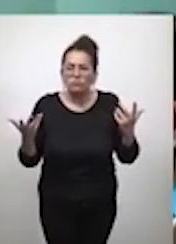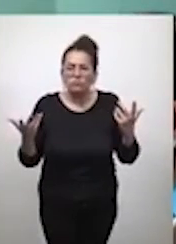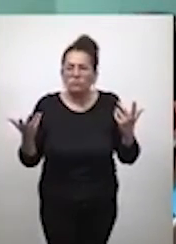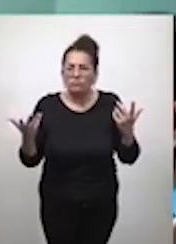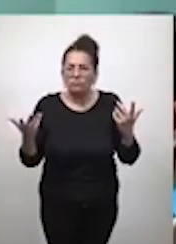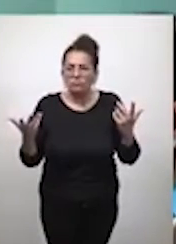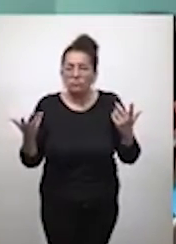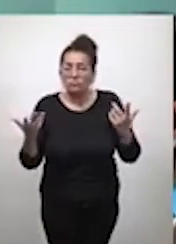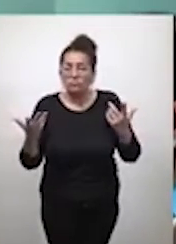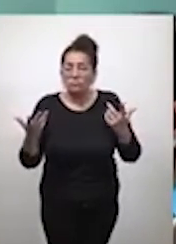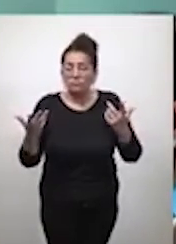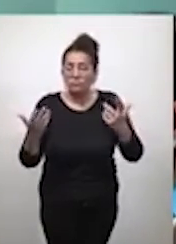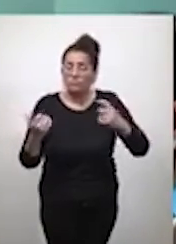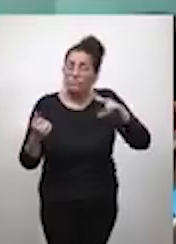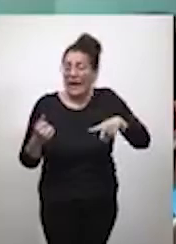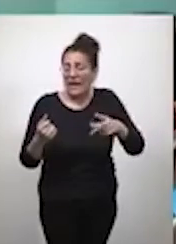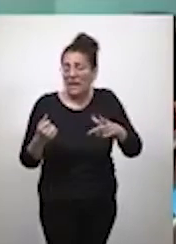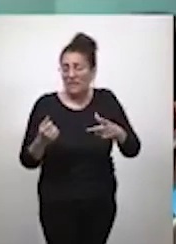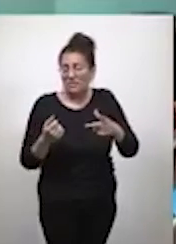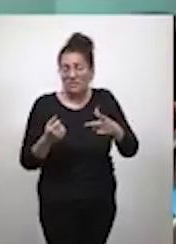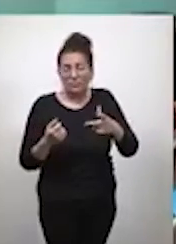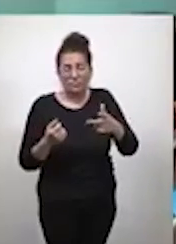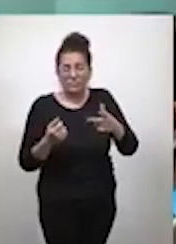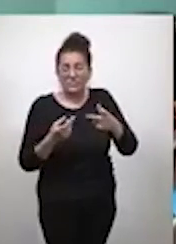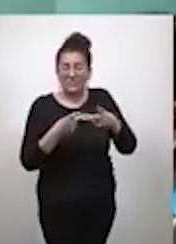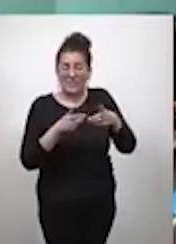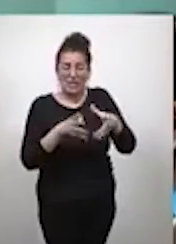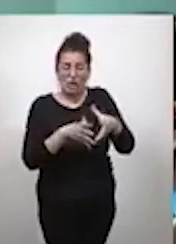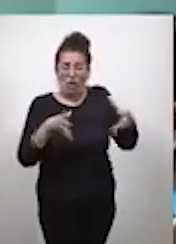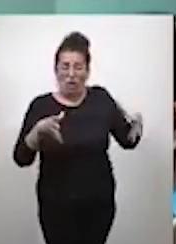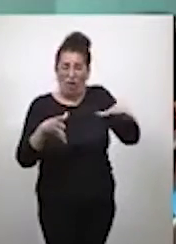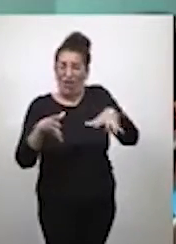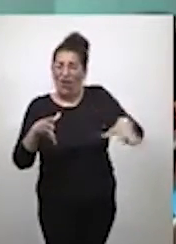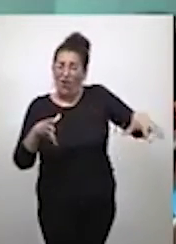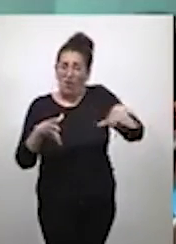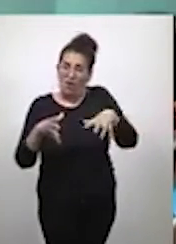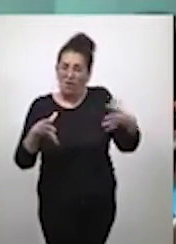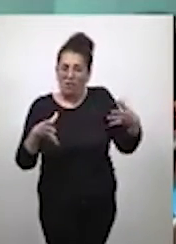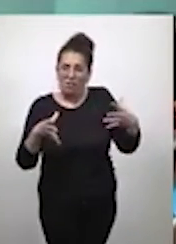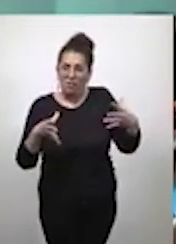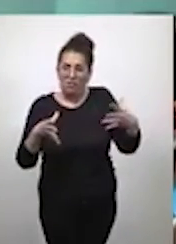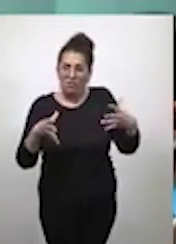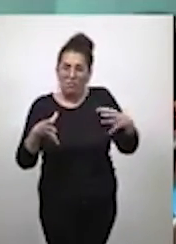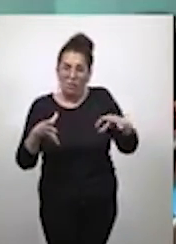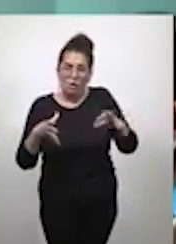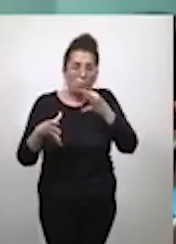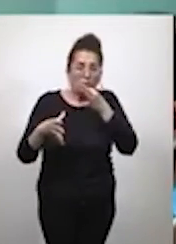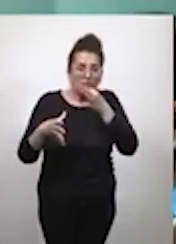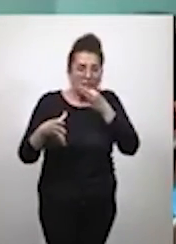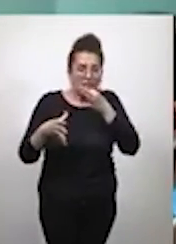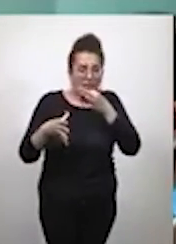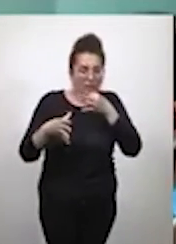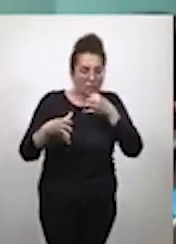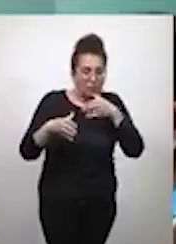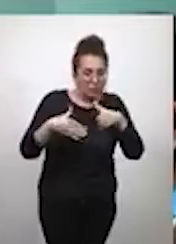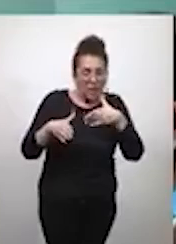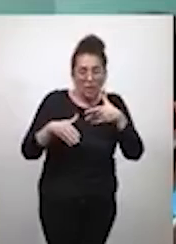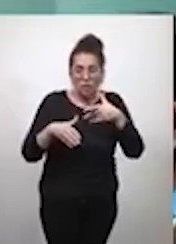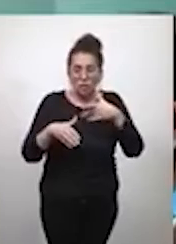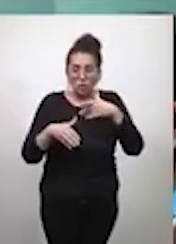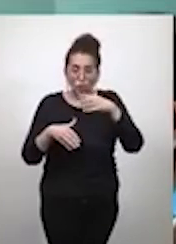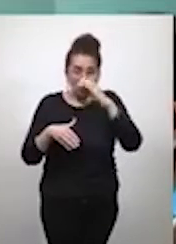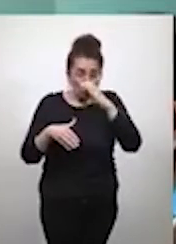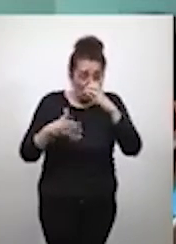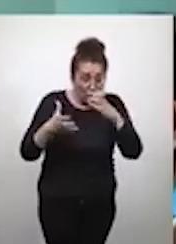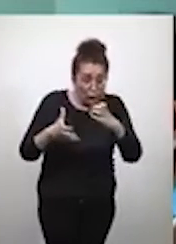métropole, finalement, décide de les élargir et de les rendre accessibles ensuite au plus grand nombre. Donc, c'est vraiment